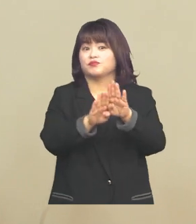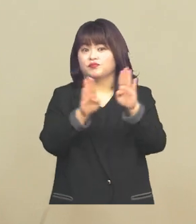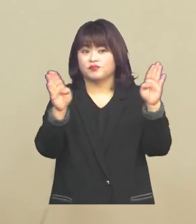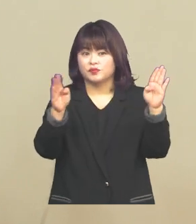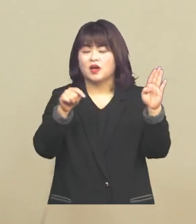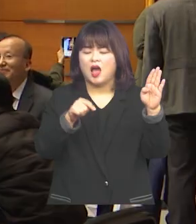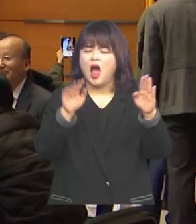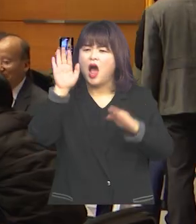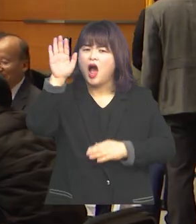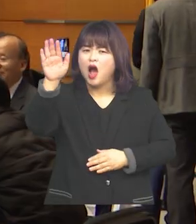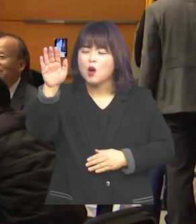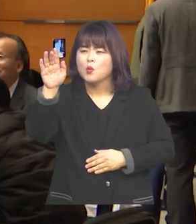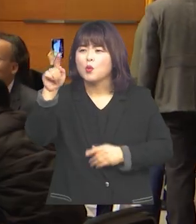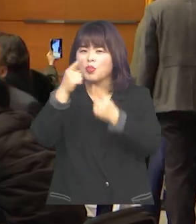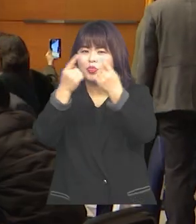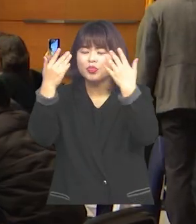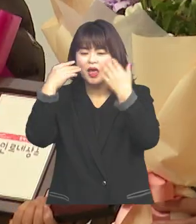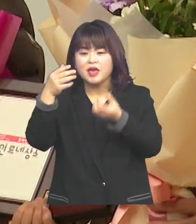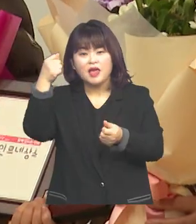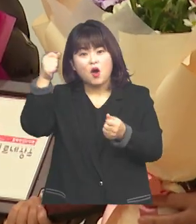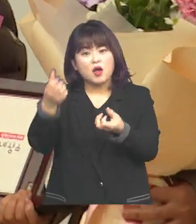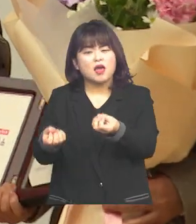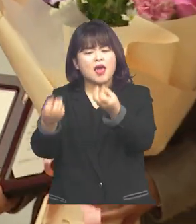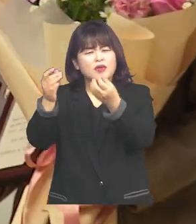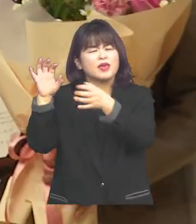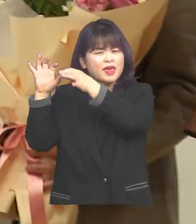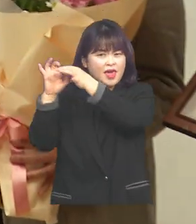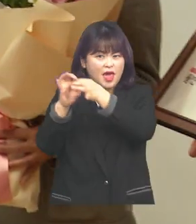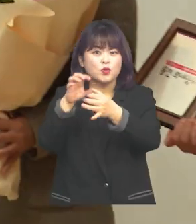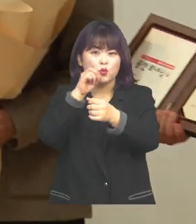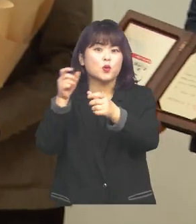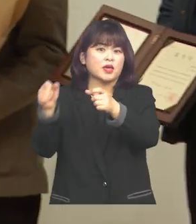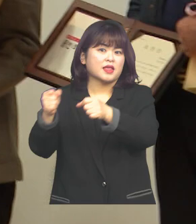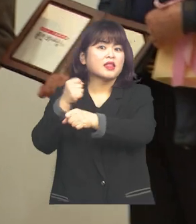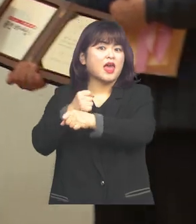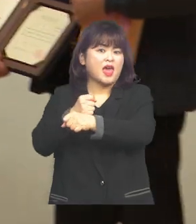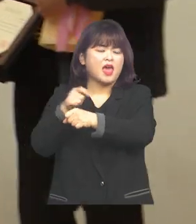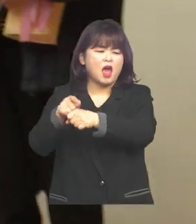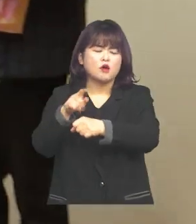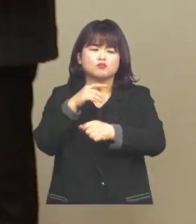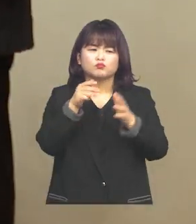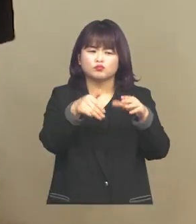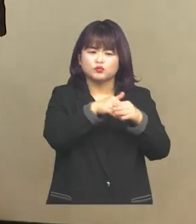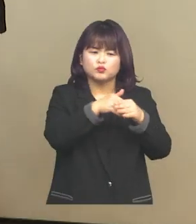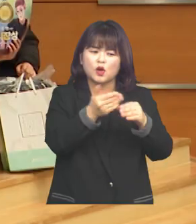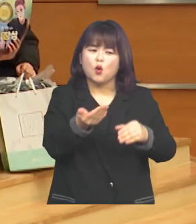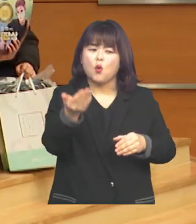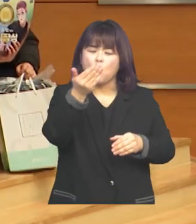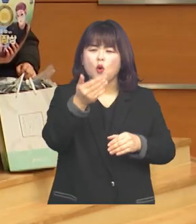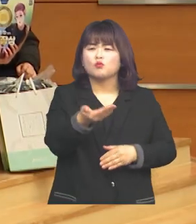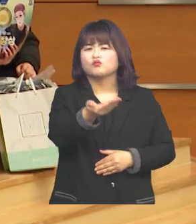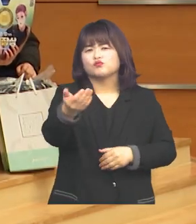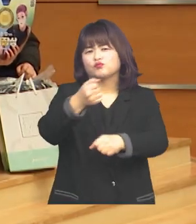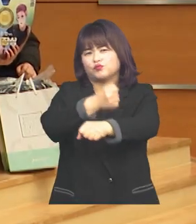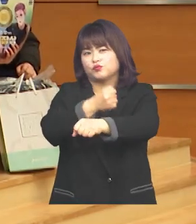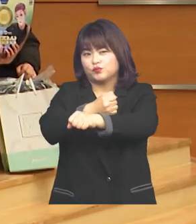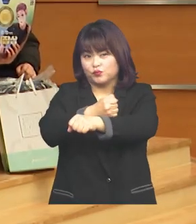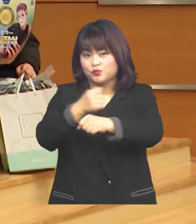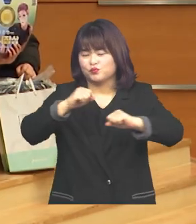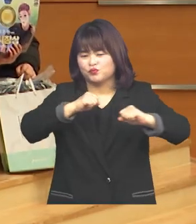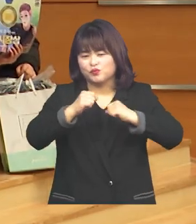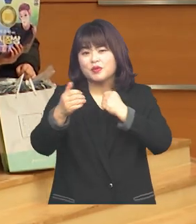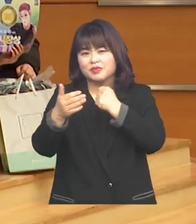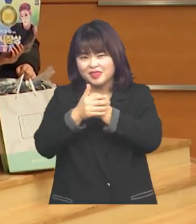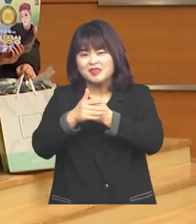치러냈고 앞으로 대학연극제는 용인에서 개최할 것이라며 용인의 문화의 격이 높아진 것은 이 자리에 계신 분들이